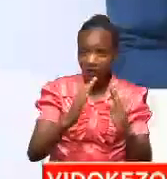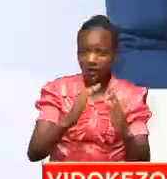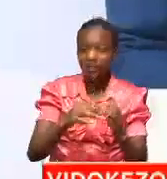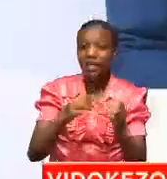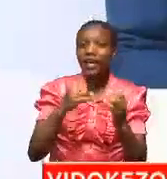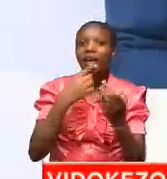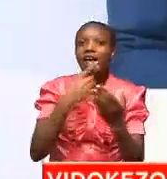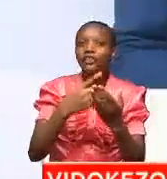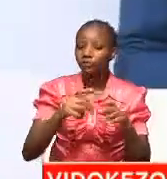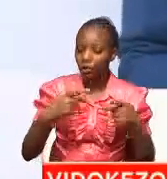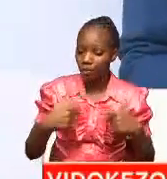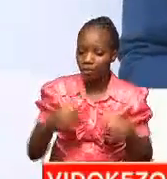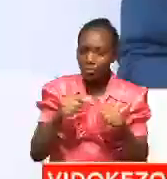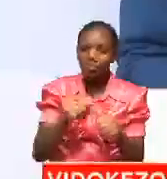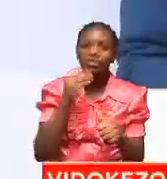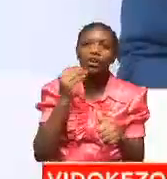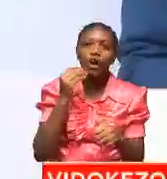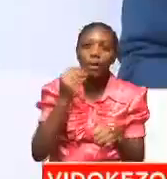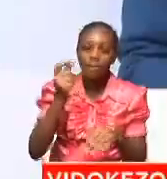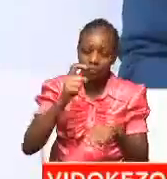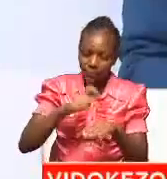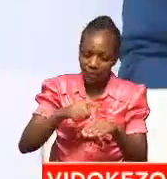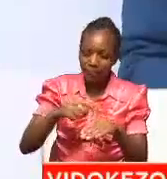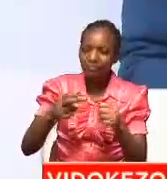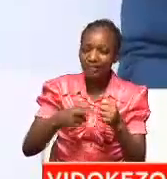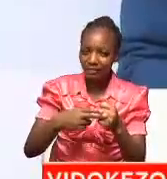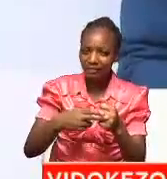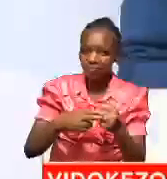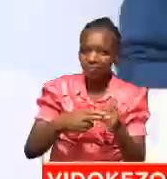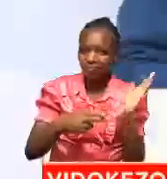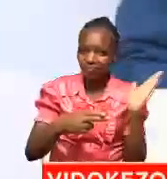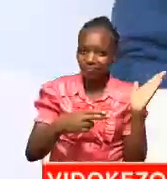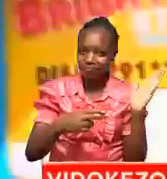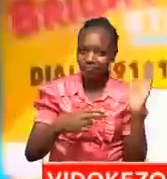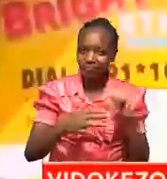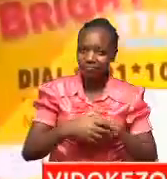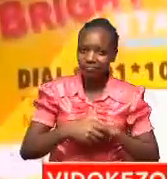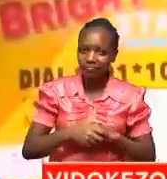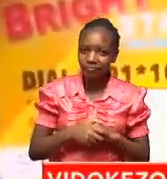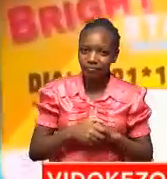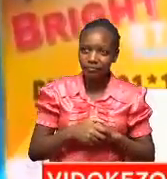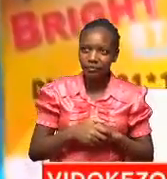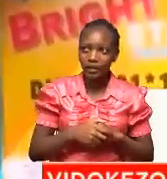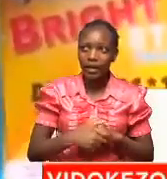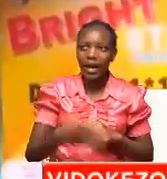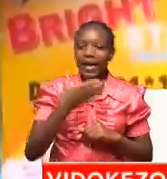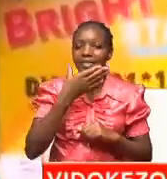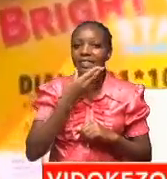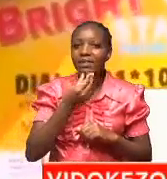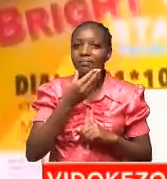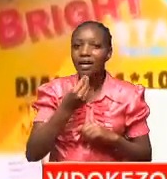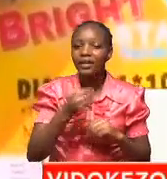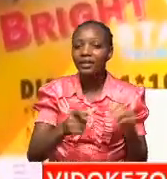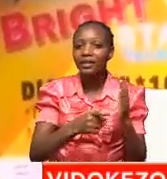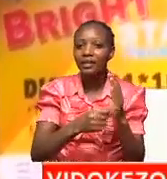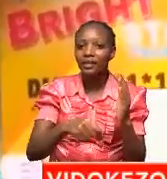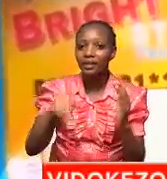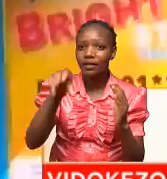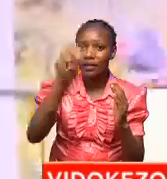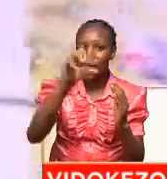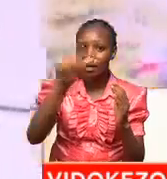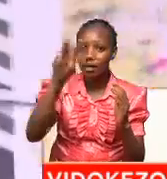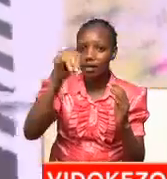wanapohakikisha kila mtu hako nyumbani kabla ya saa moja jioni. Mwanamume huyo anayefahamika kama Samuel